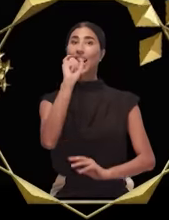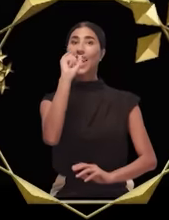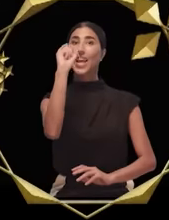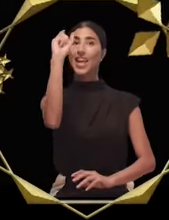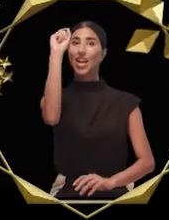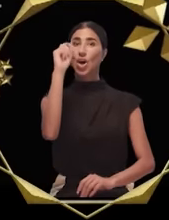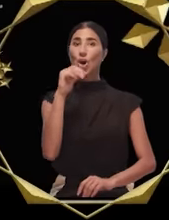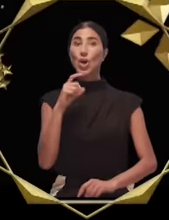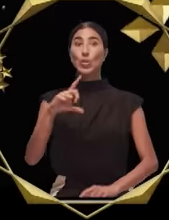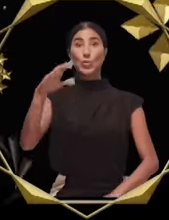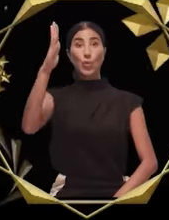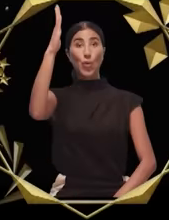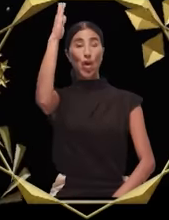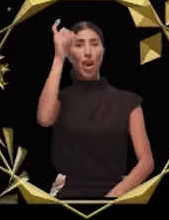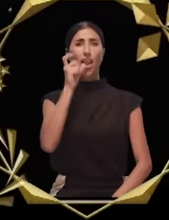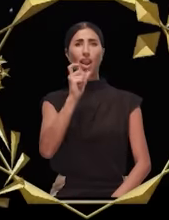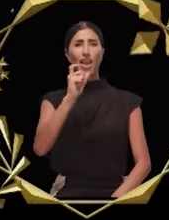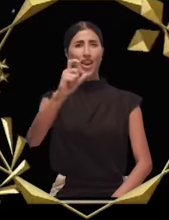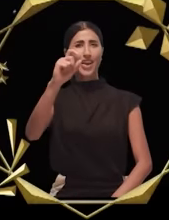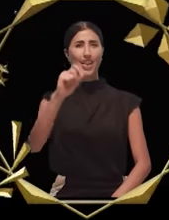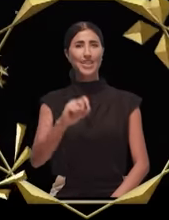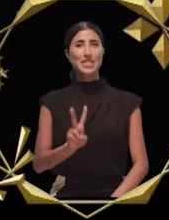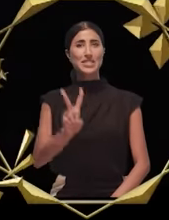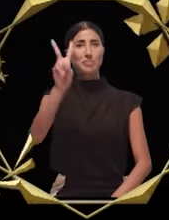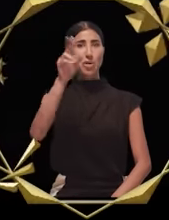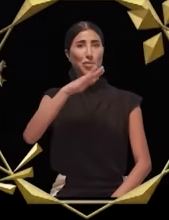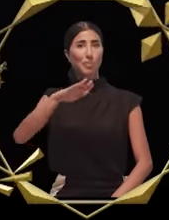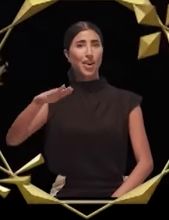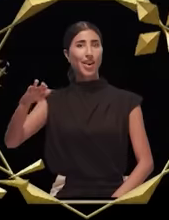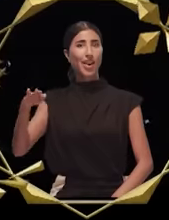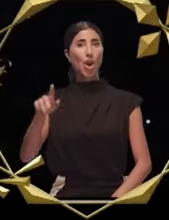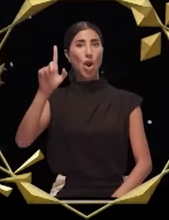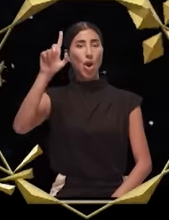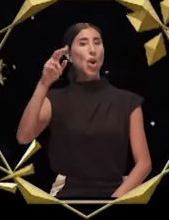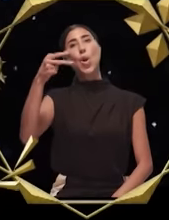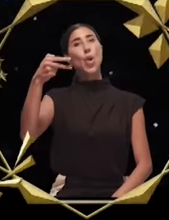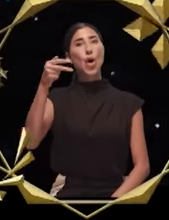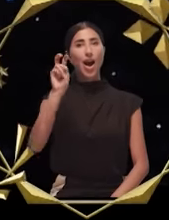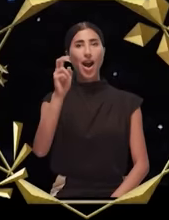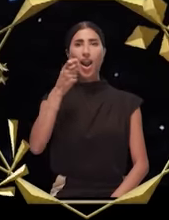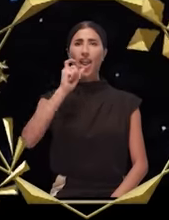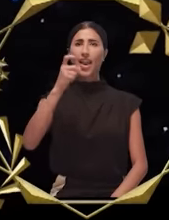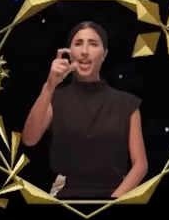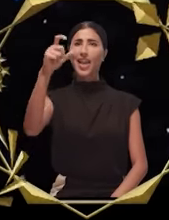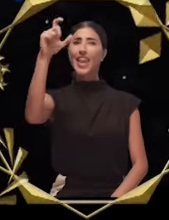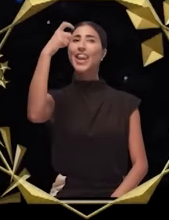قريتي اللالالالي يقولون طوال لالالالي سمعت مني والمؤلمي